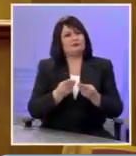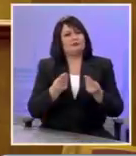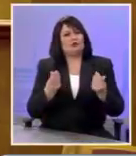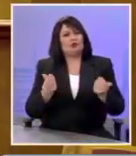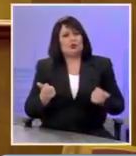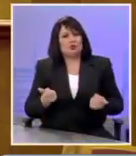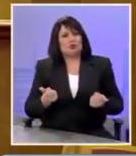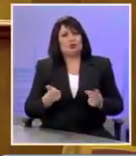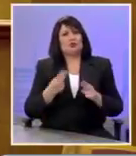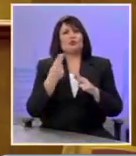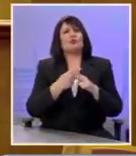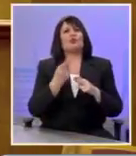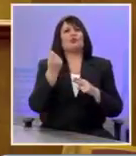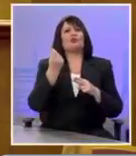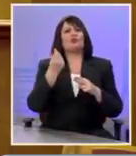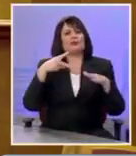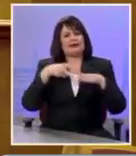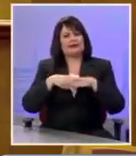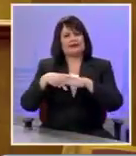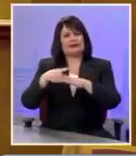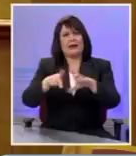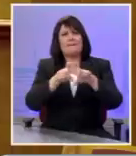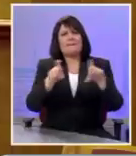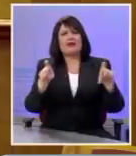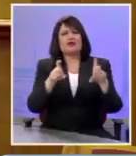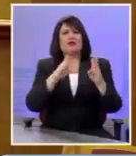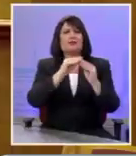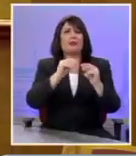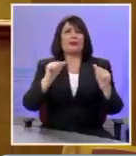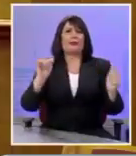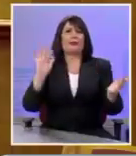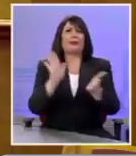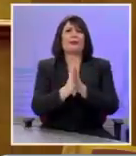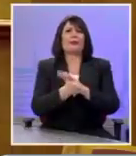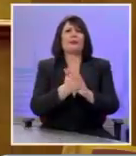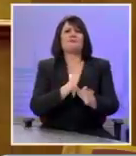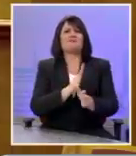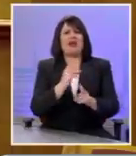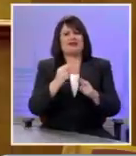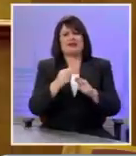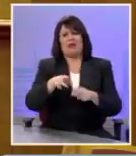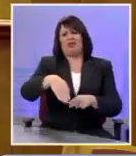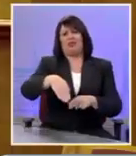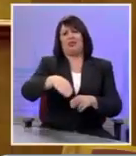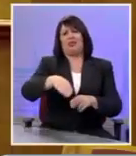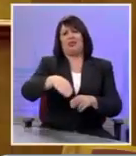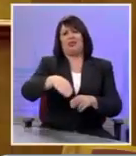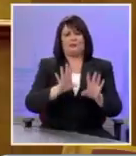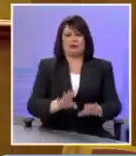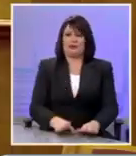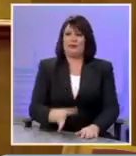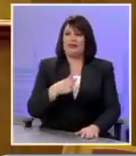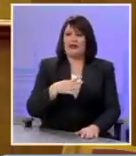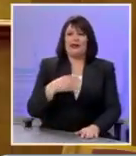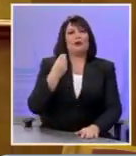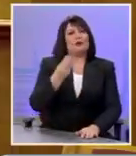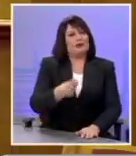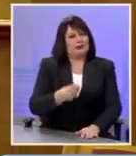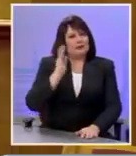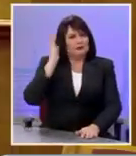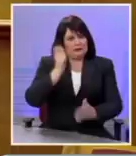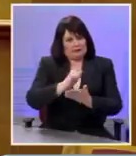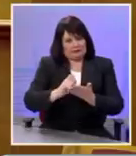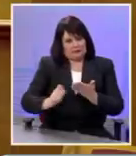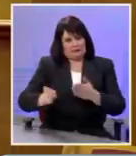οι αξίες των τραπεζικών μετοχών εξαϊλώθηκαν, εξανεμίστηκαν. Και θέλω να καταθέσω στα